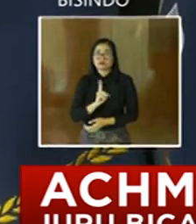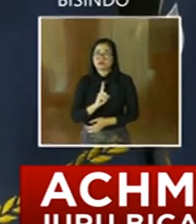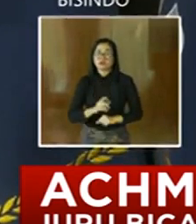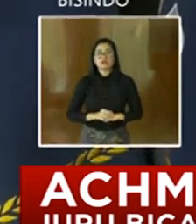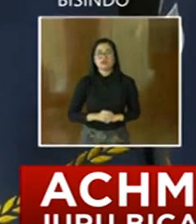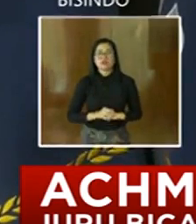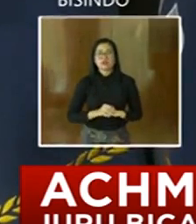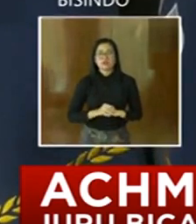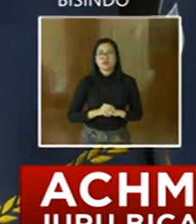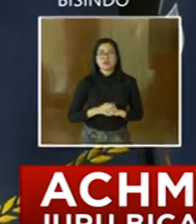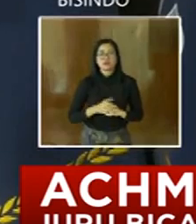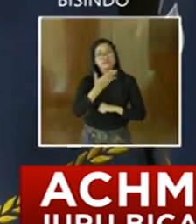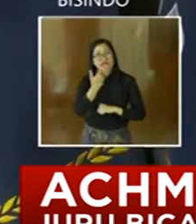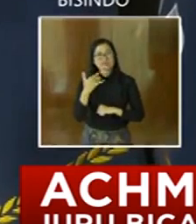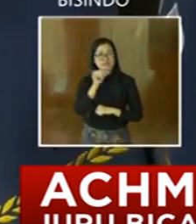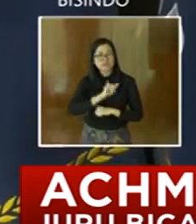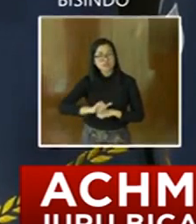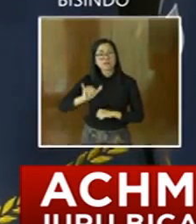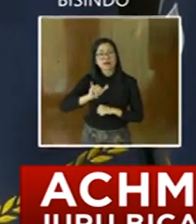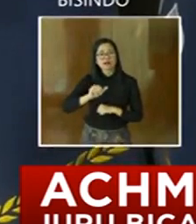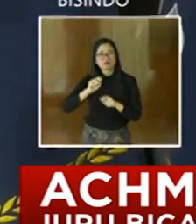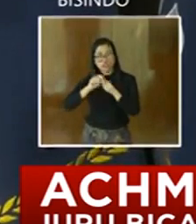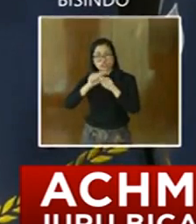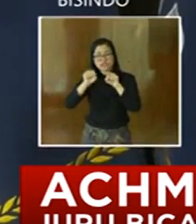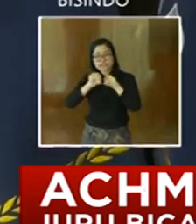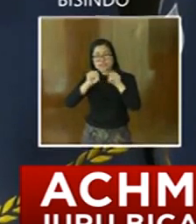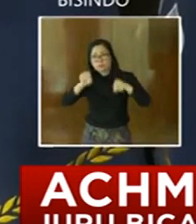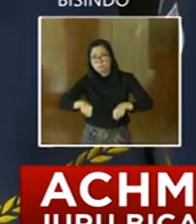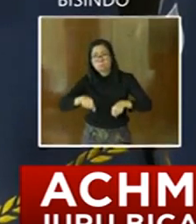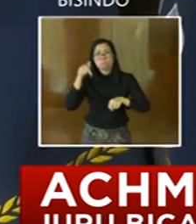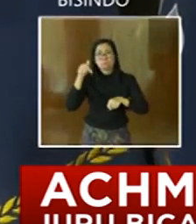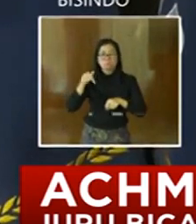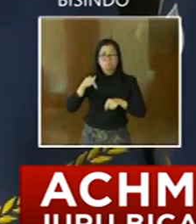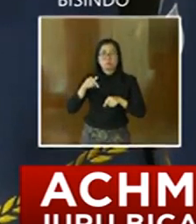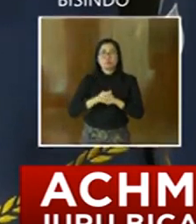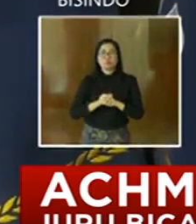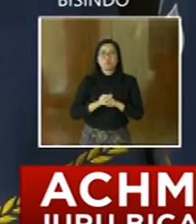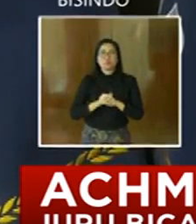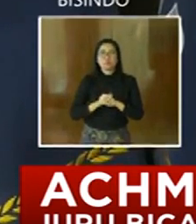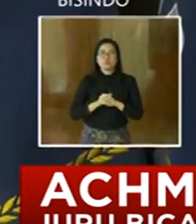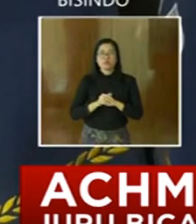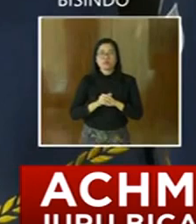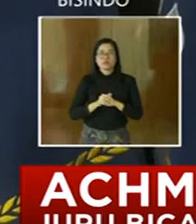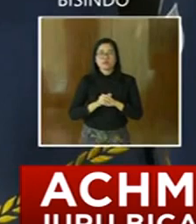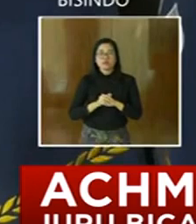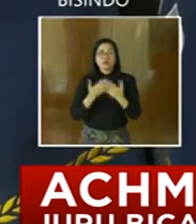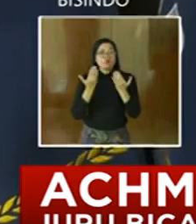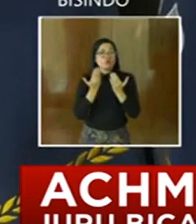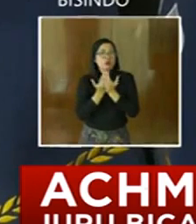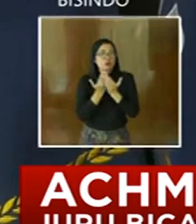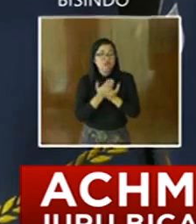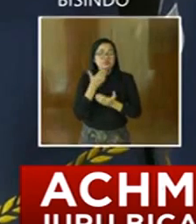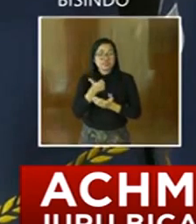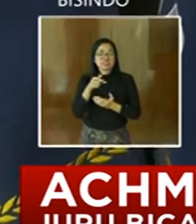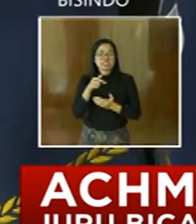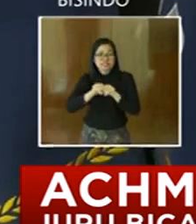oleh karena itu Mari kita Tata kembali sistem yang sudah ada ini mudah-mudahan kita bisa menangani ini dengan